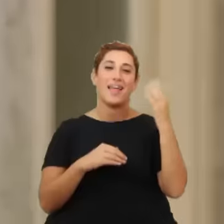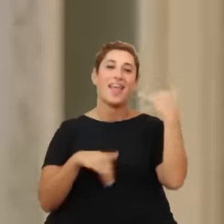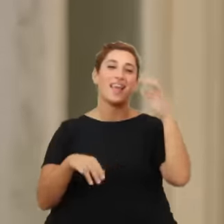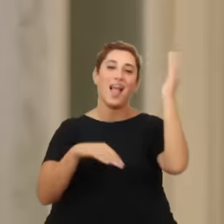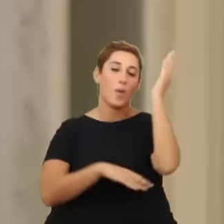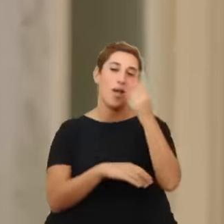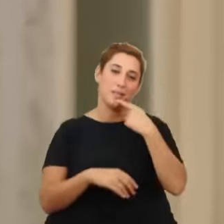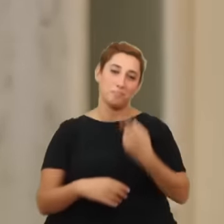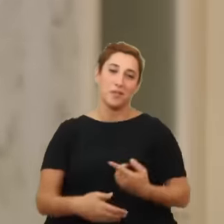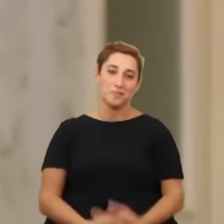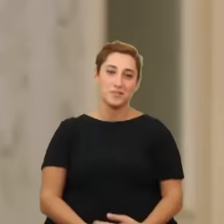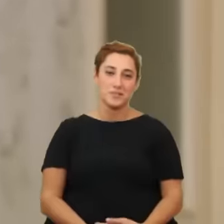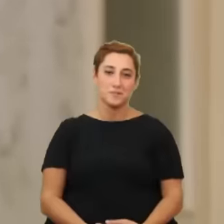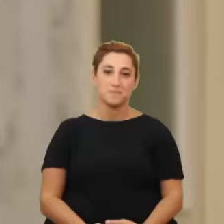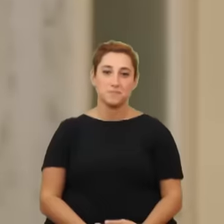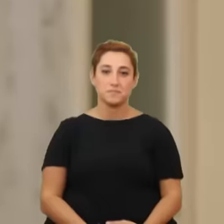diye.